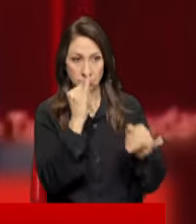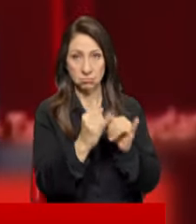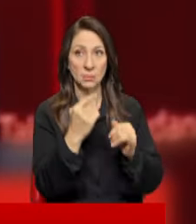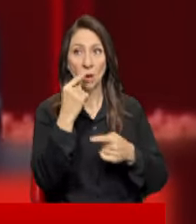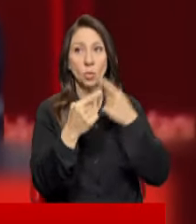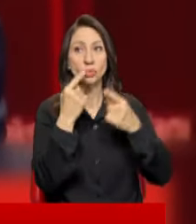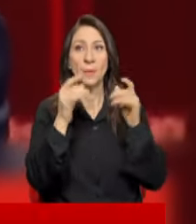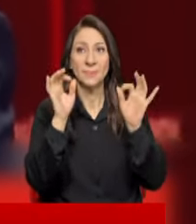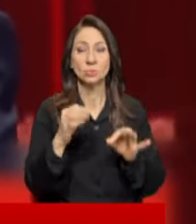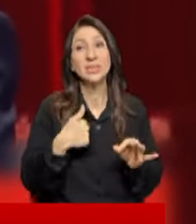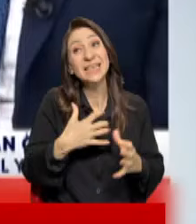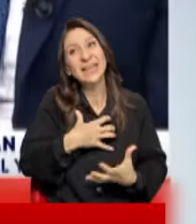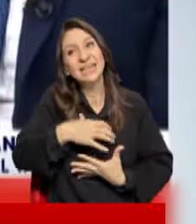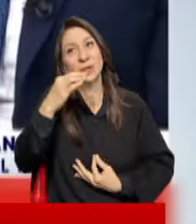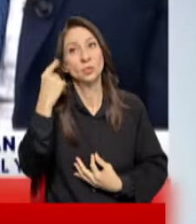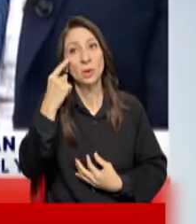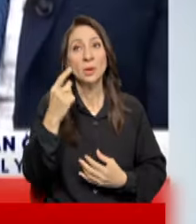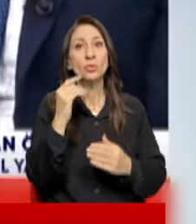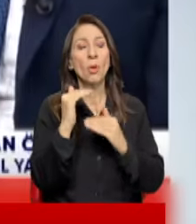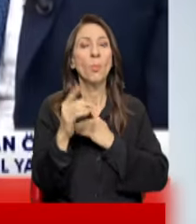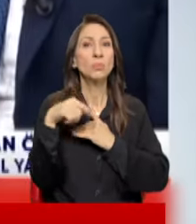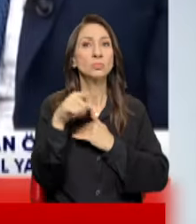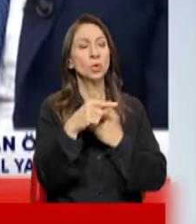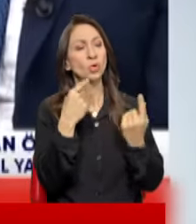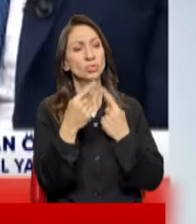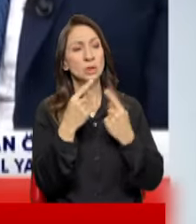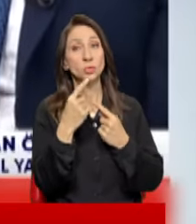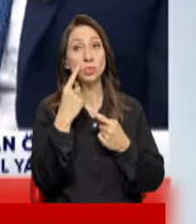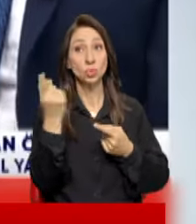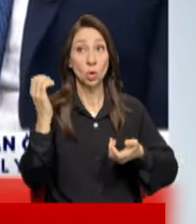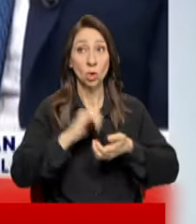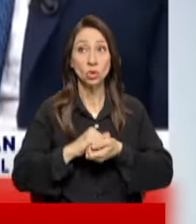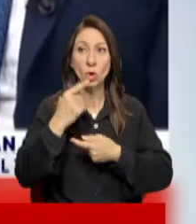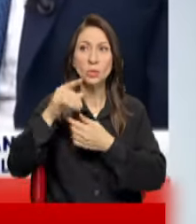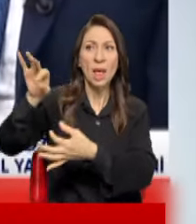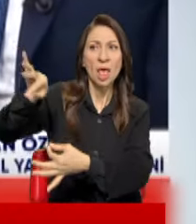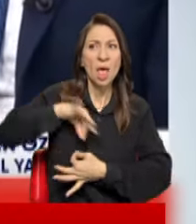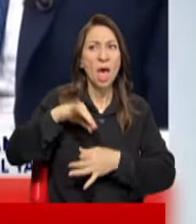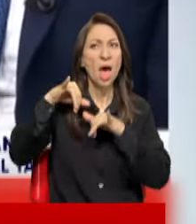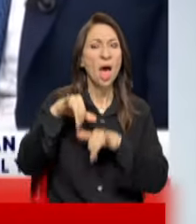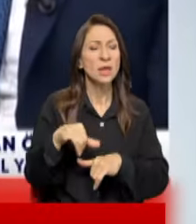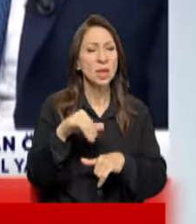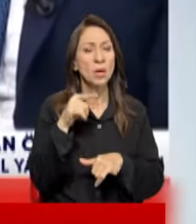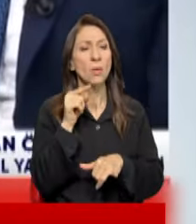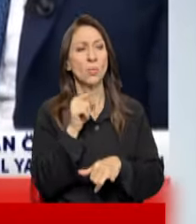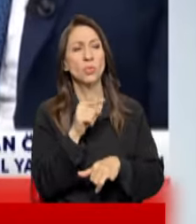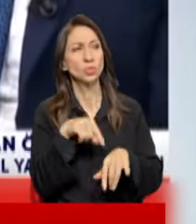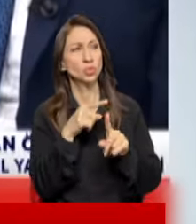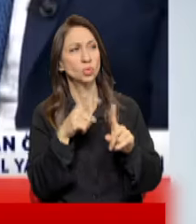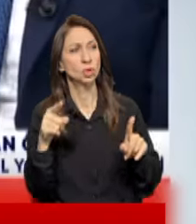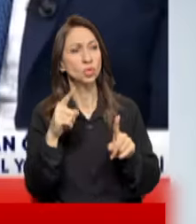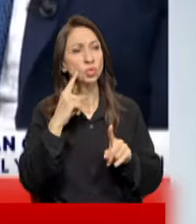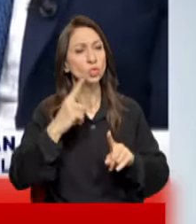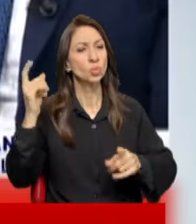dil olduğu zaman, bu benim kişisel görüşüm, vatandaş bu dilin Cumhur Koalisyonu'nun diliyle örtüştüğünü ve bu sürecin